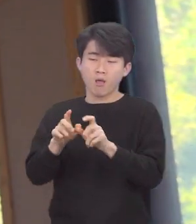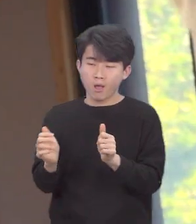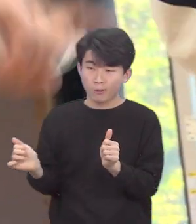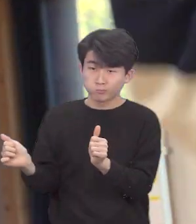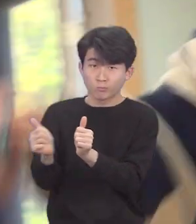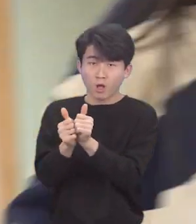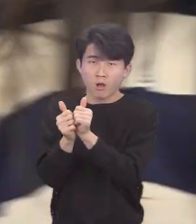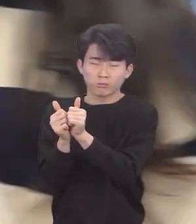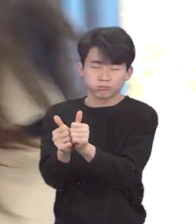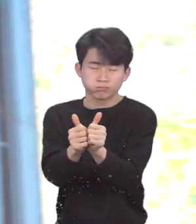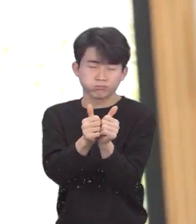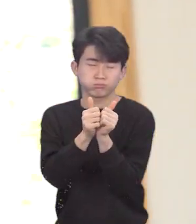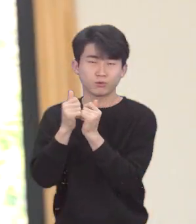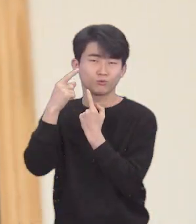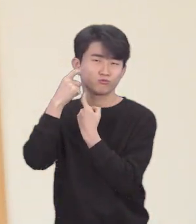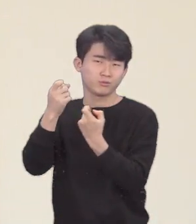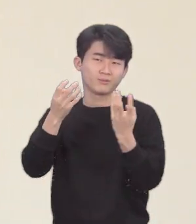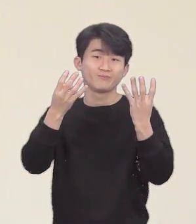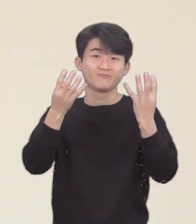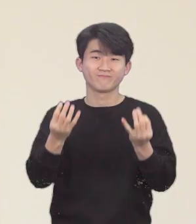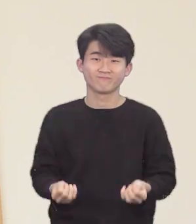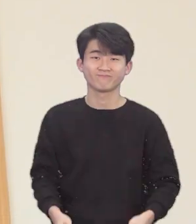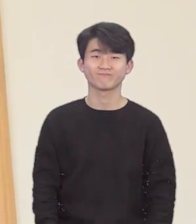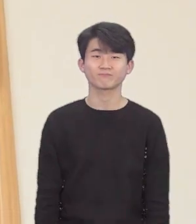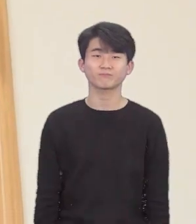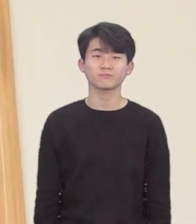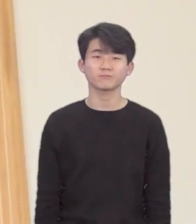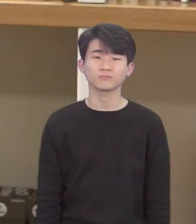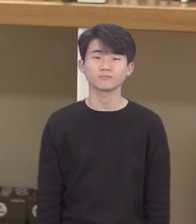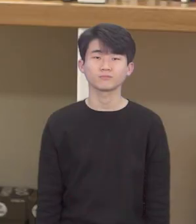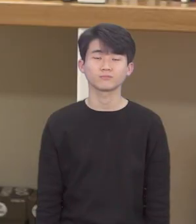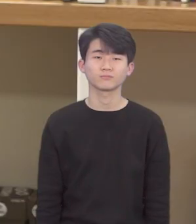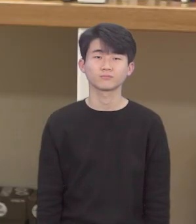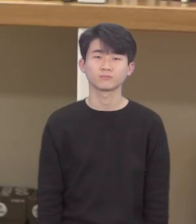선생님과 함께하는 추억들로 가득 채우며 생활했습니다.